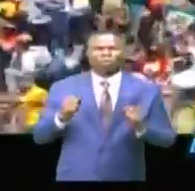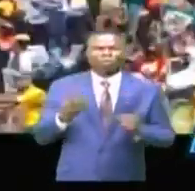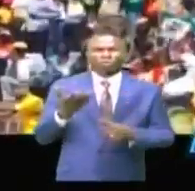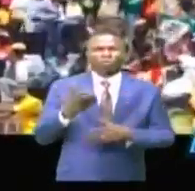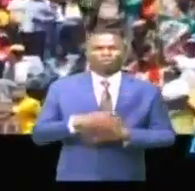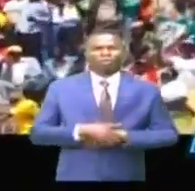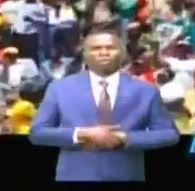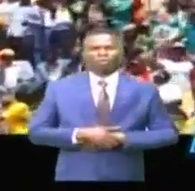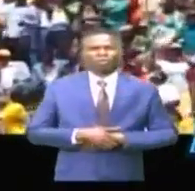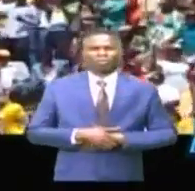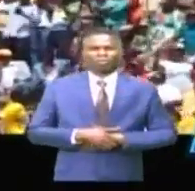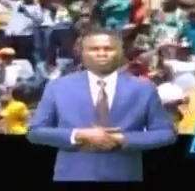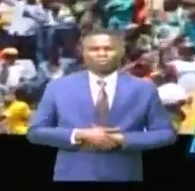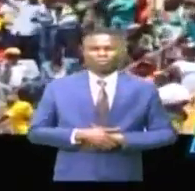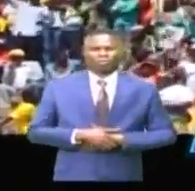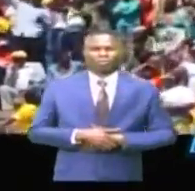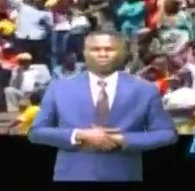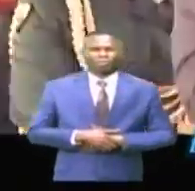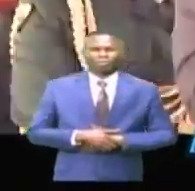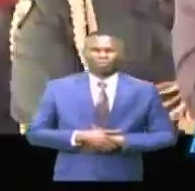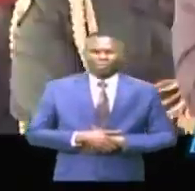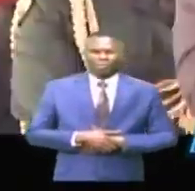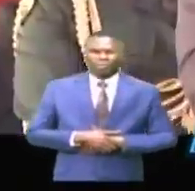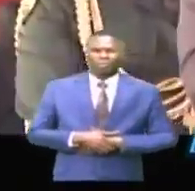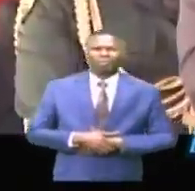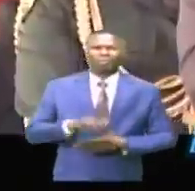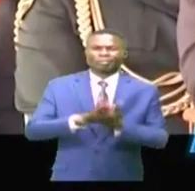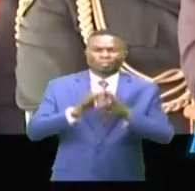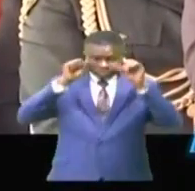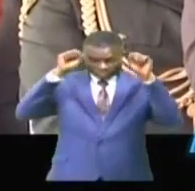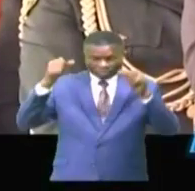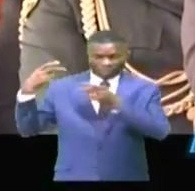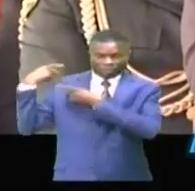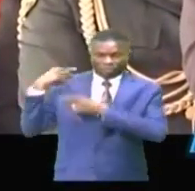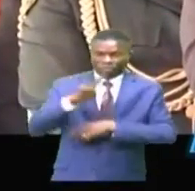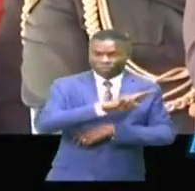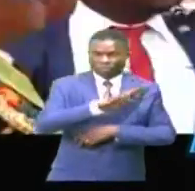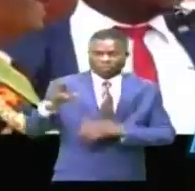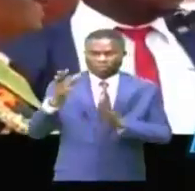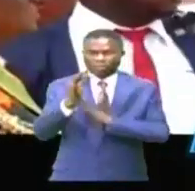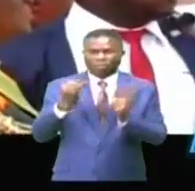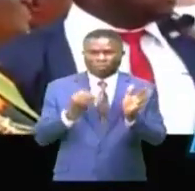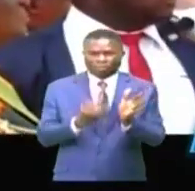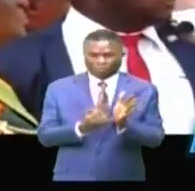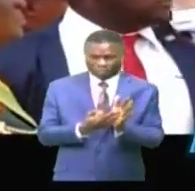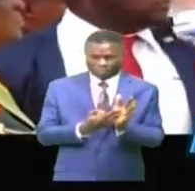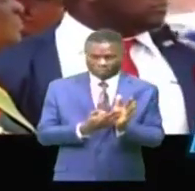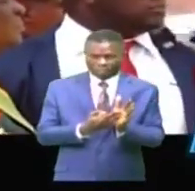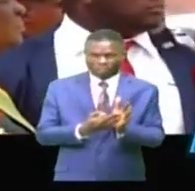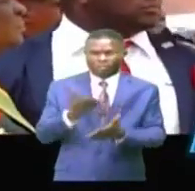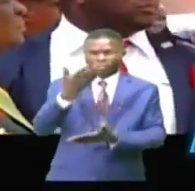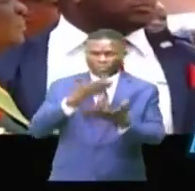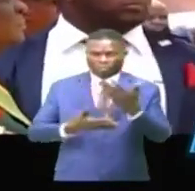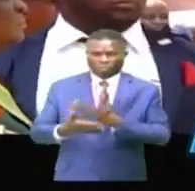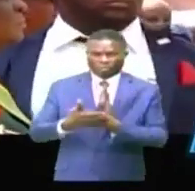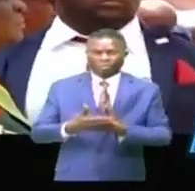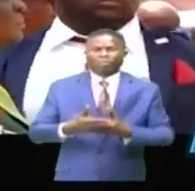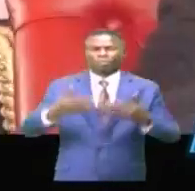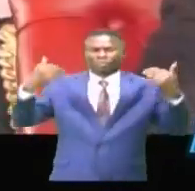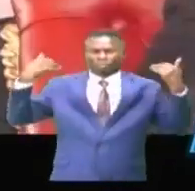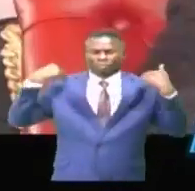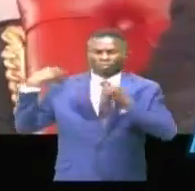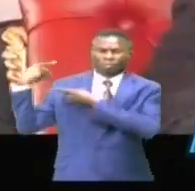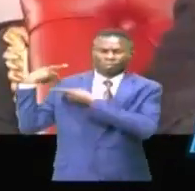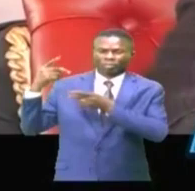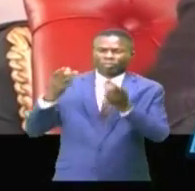au pouvoir depuis 2018 le président Nanga quoi successeur de Robert Mugabe qui avait dirigé le pays depuis